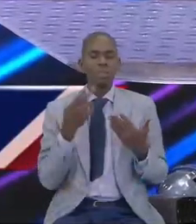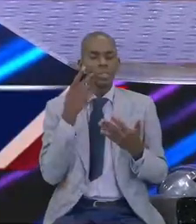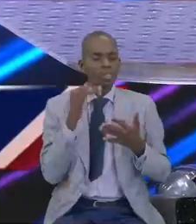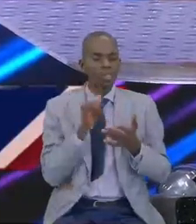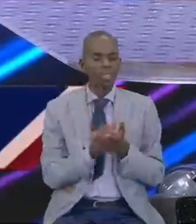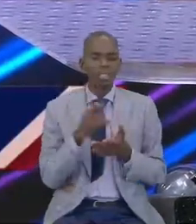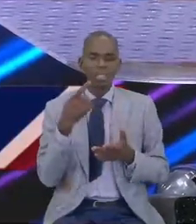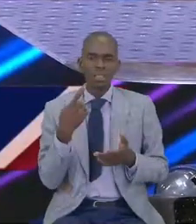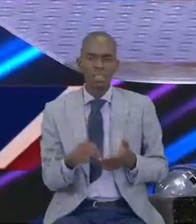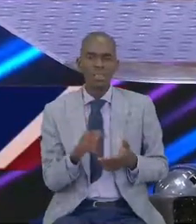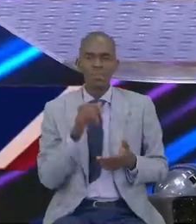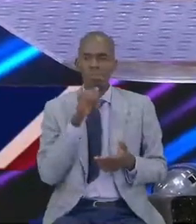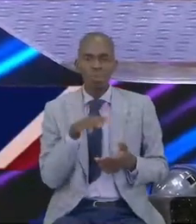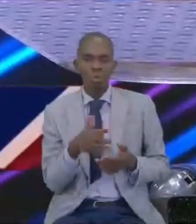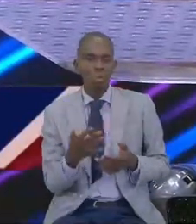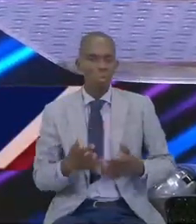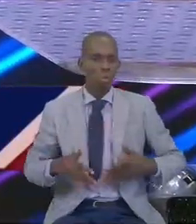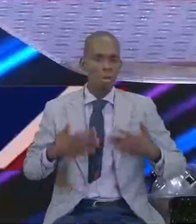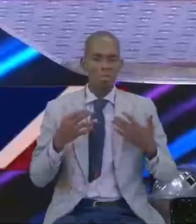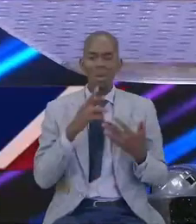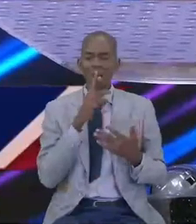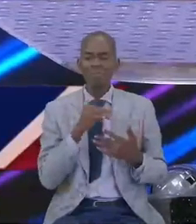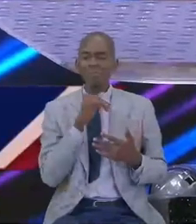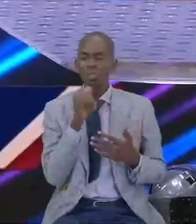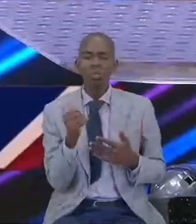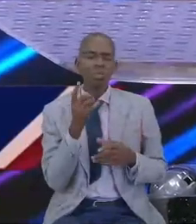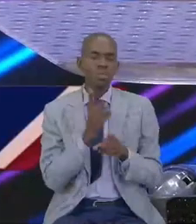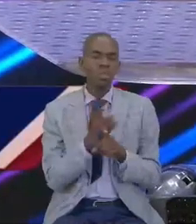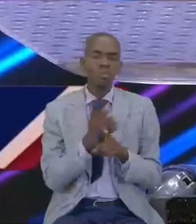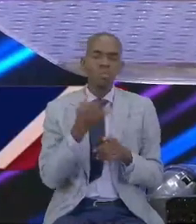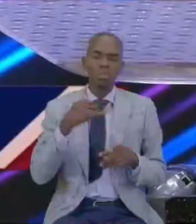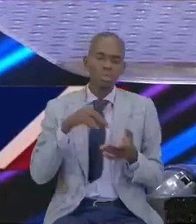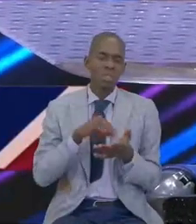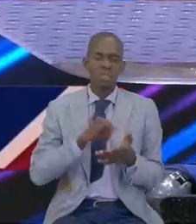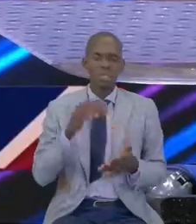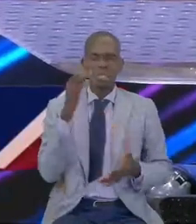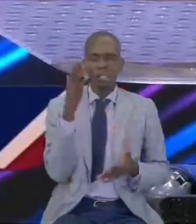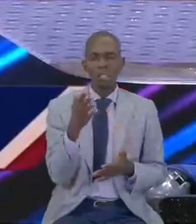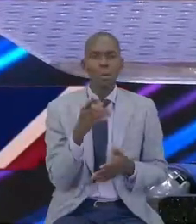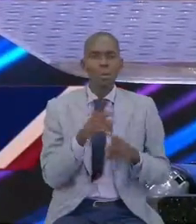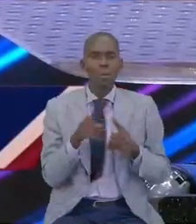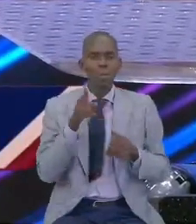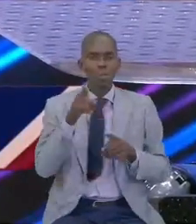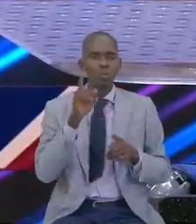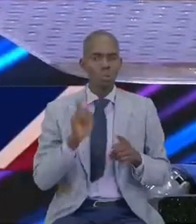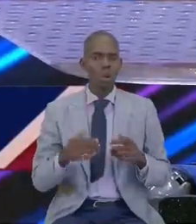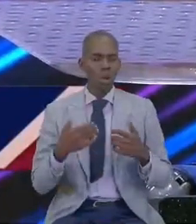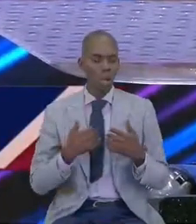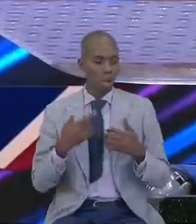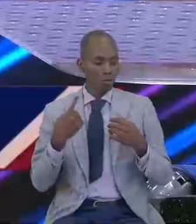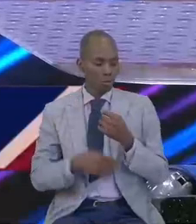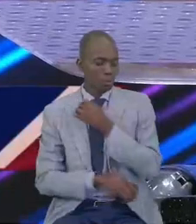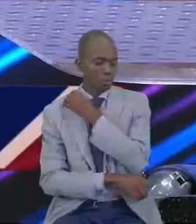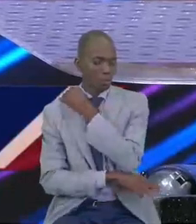être suspendue en l'air. La vie non compromettante doit avoir une racine, des branches, et doit avoir le fondement, la